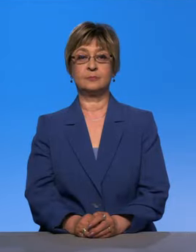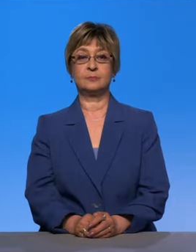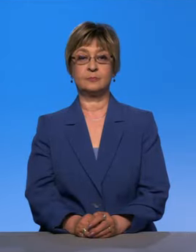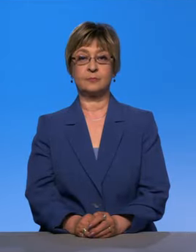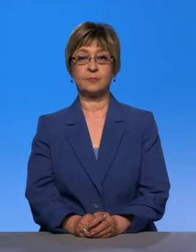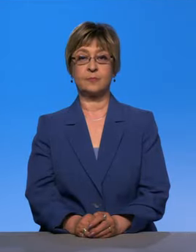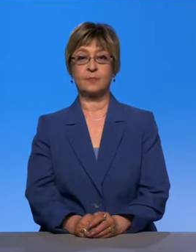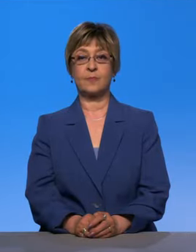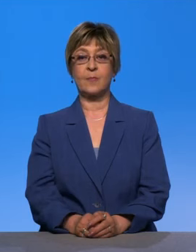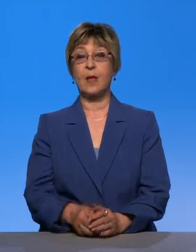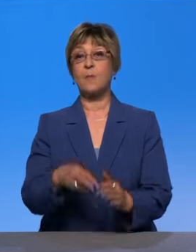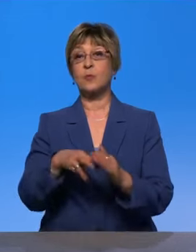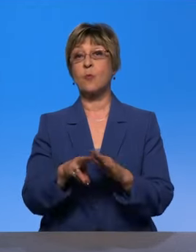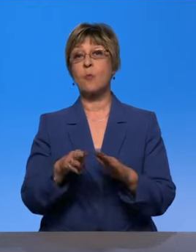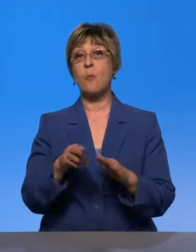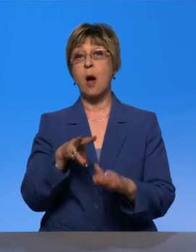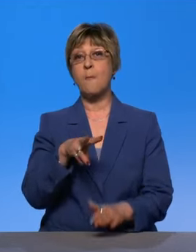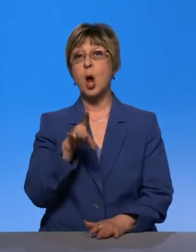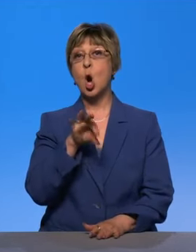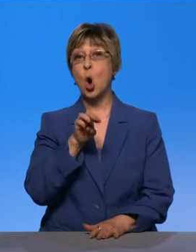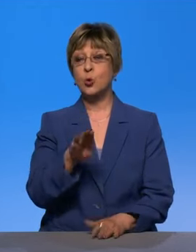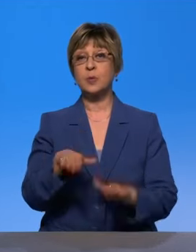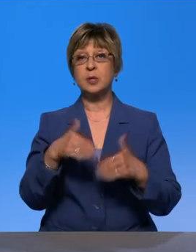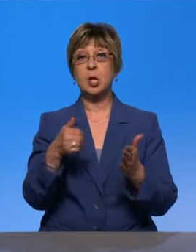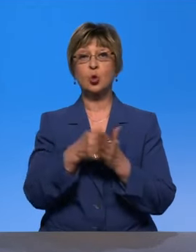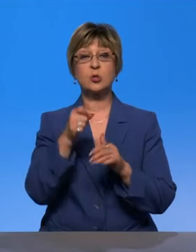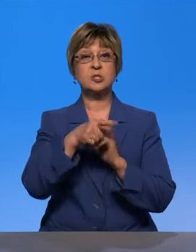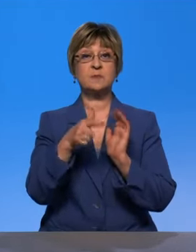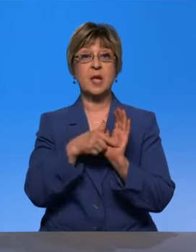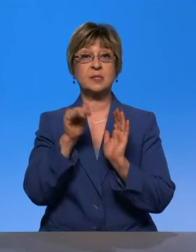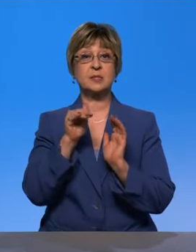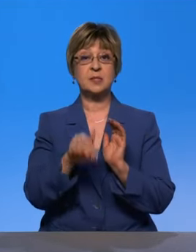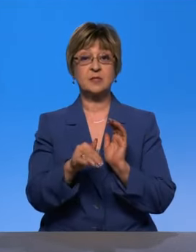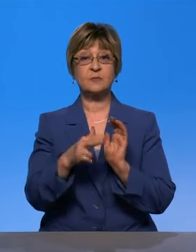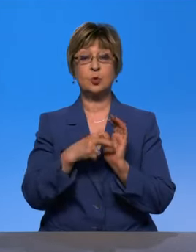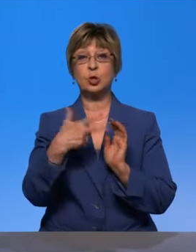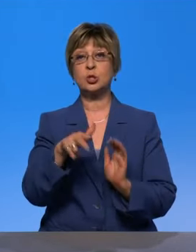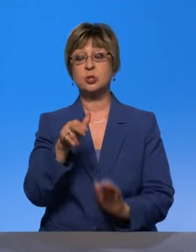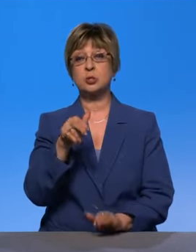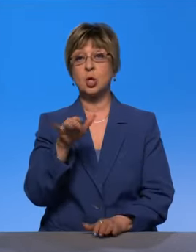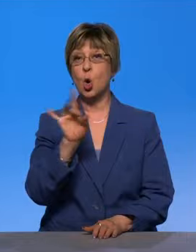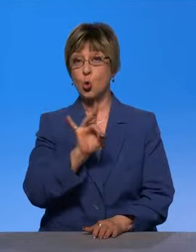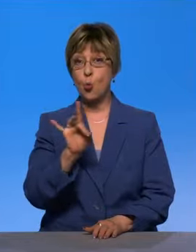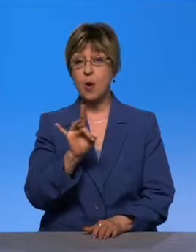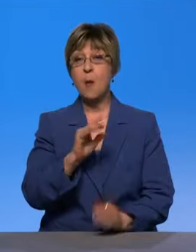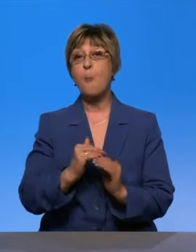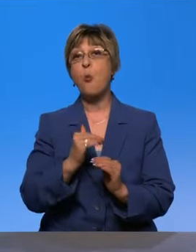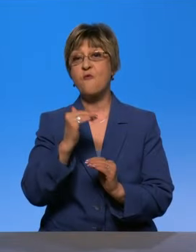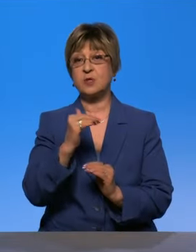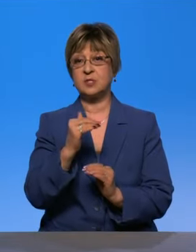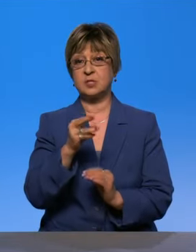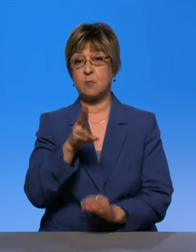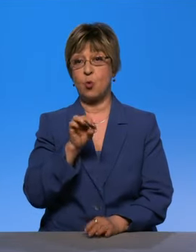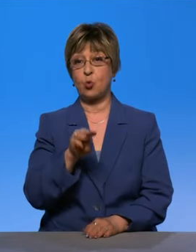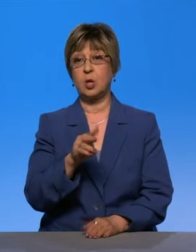Минтруд предложил повысить прожиточный минимум до 17 733 рублей. Такой уровень должен быть установлен в